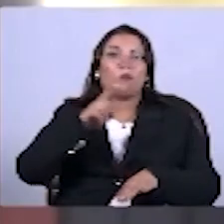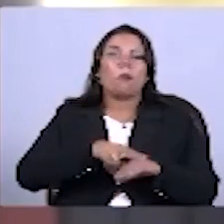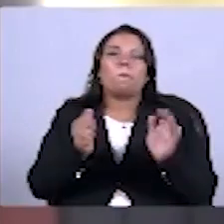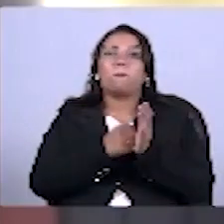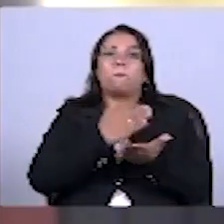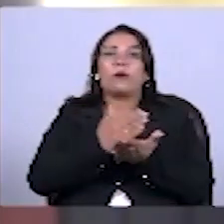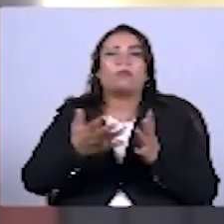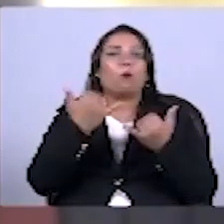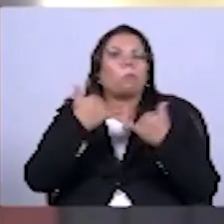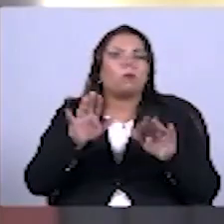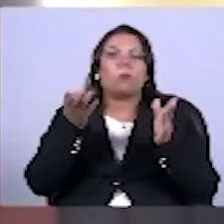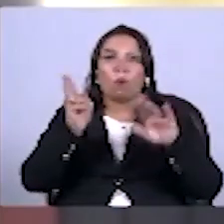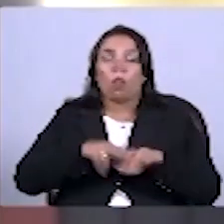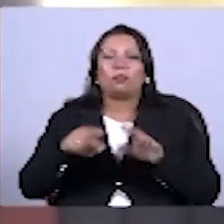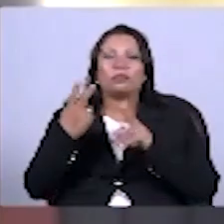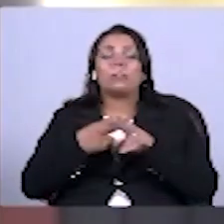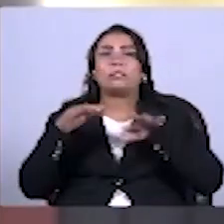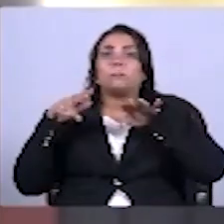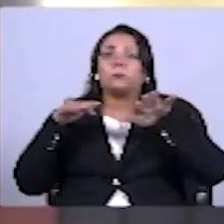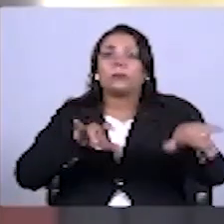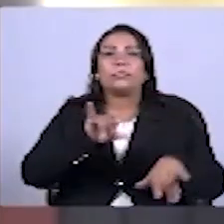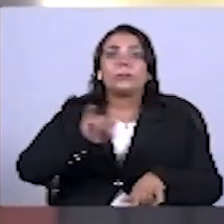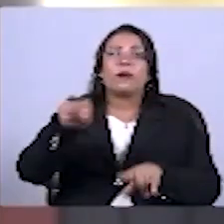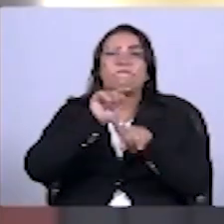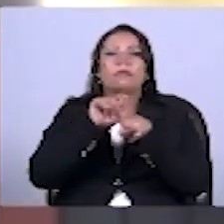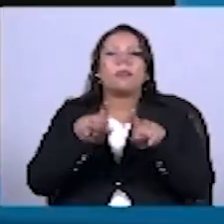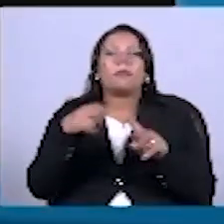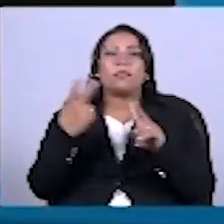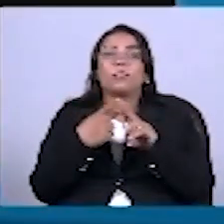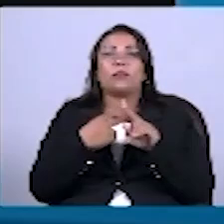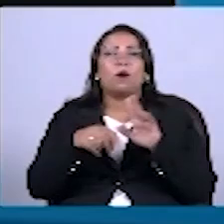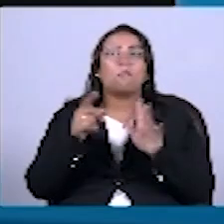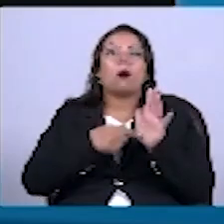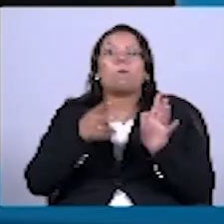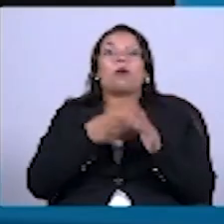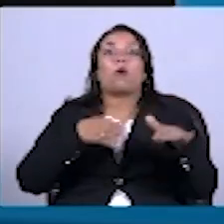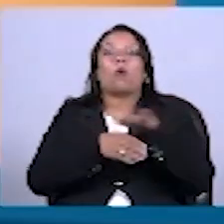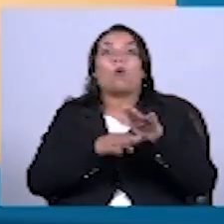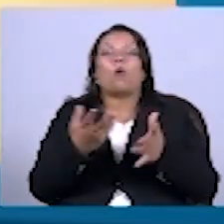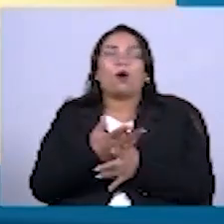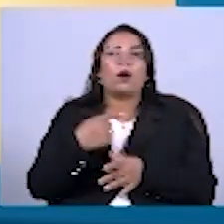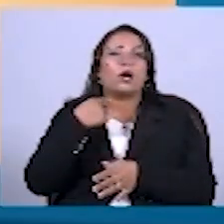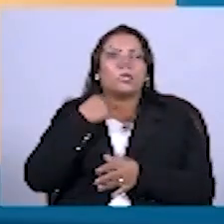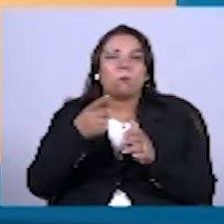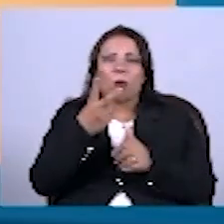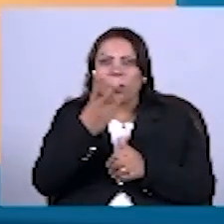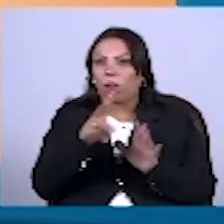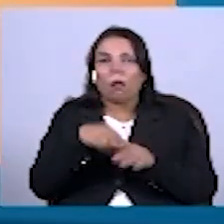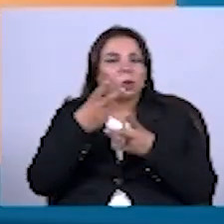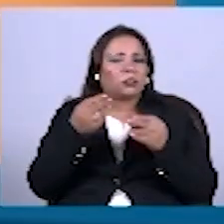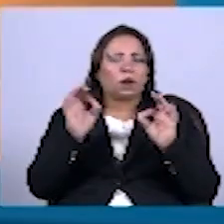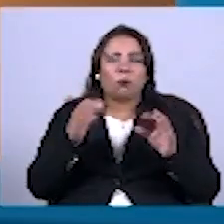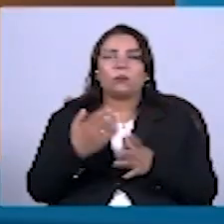المساكن نزوح اكثر من 90% من السكان عده مرات داخل غزه مش مره واحده ولا